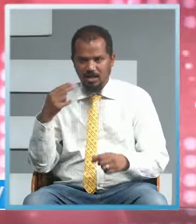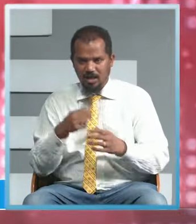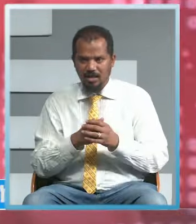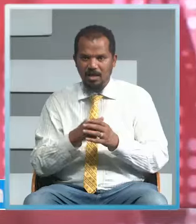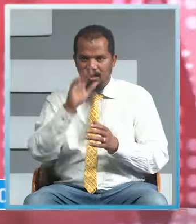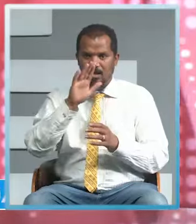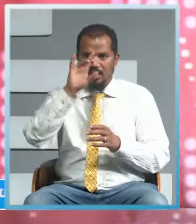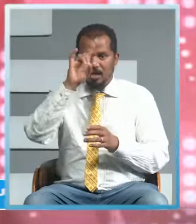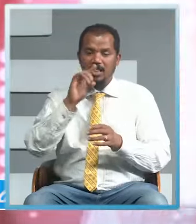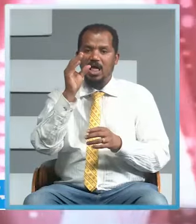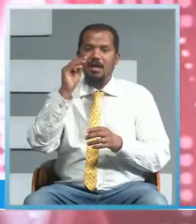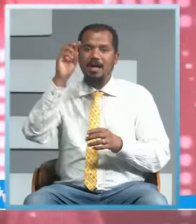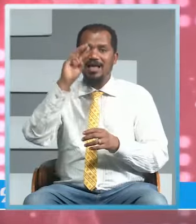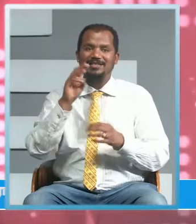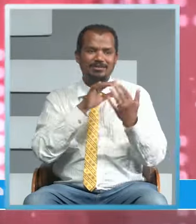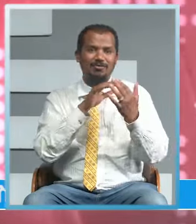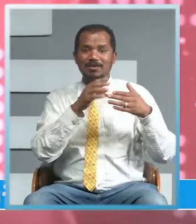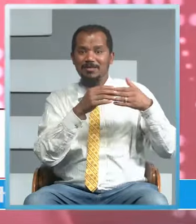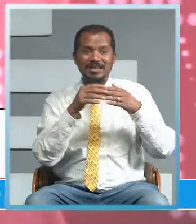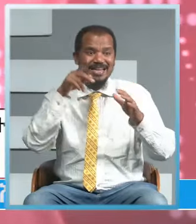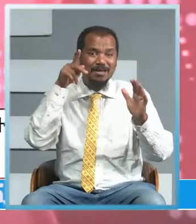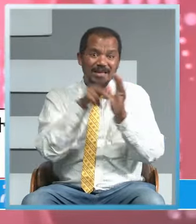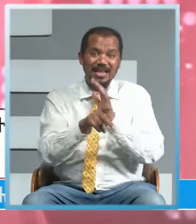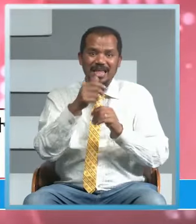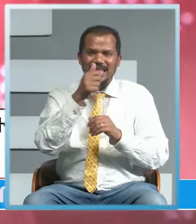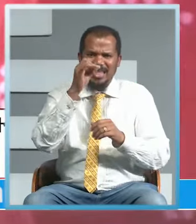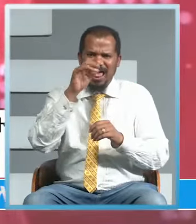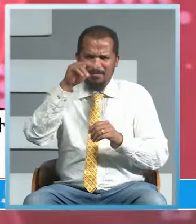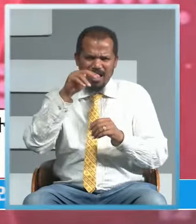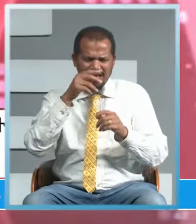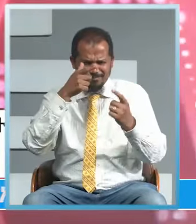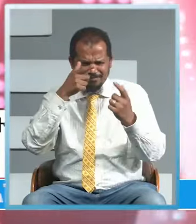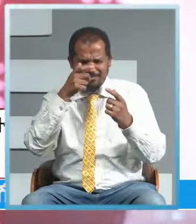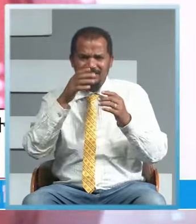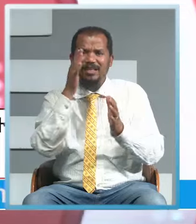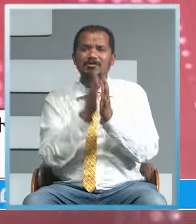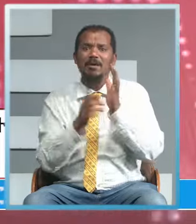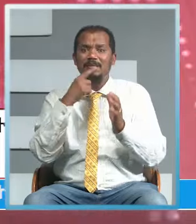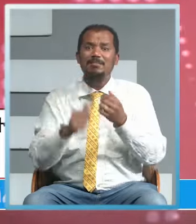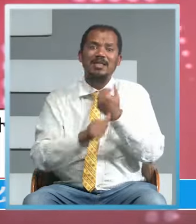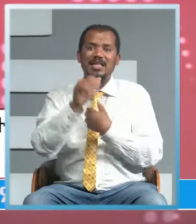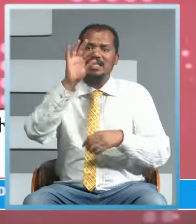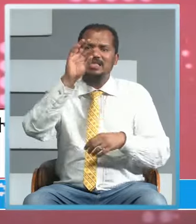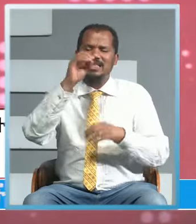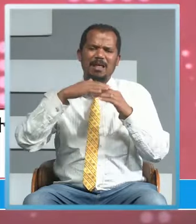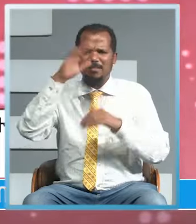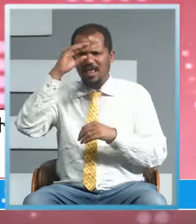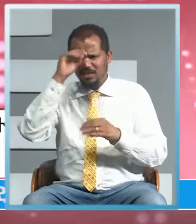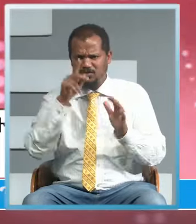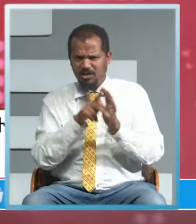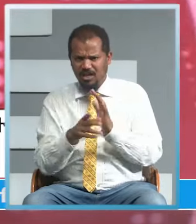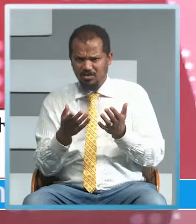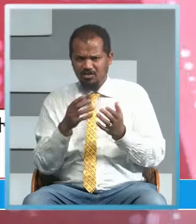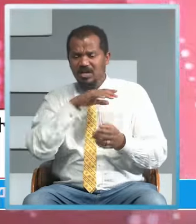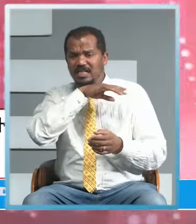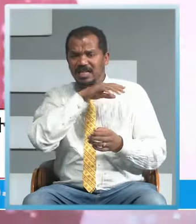የውጭ ዜና። በጋዛ የሐማስን የጦር መሪ ለመግደል ኢላማ አድርጎ ተፈጽሟል በተባለ ጥቃት ከ90 በላይ